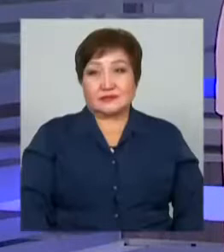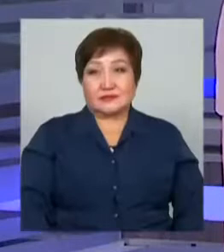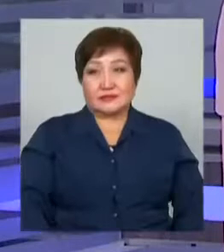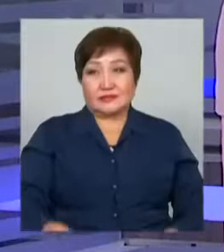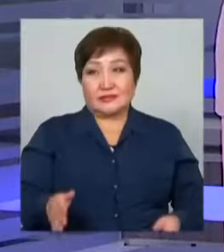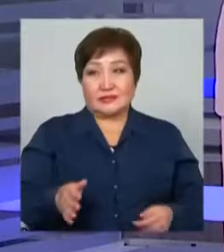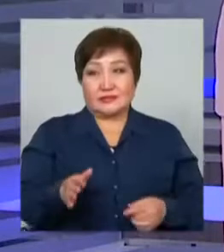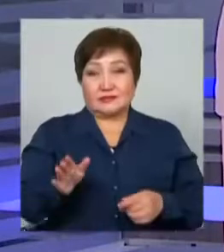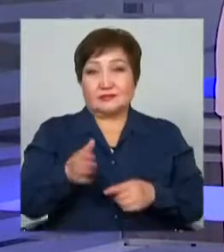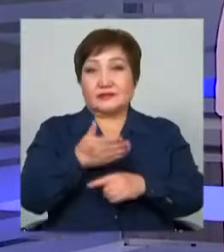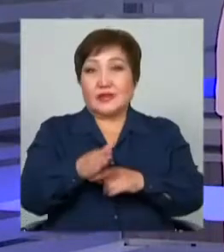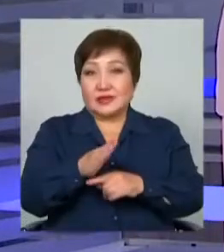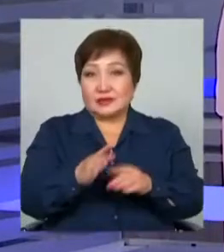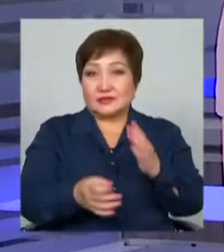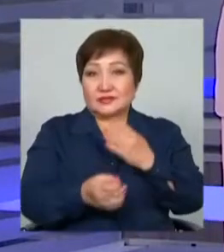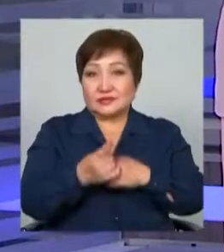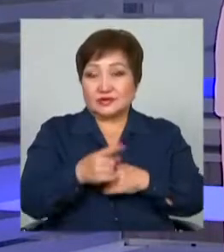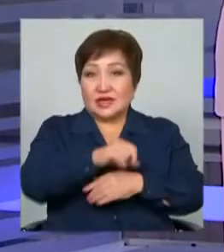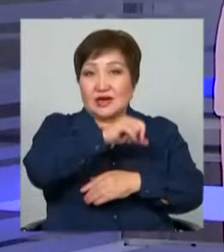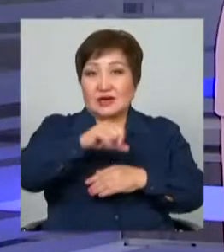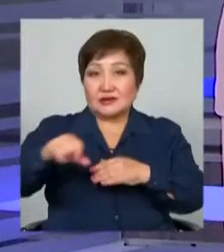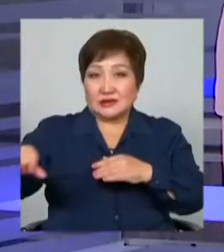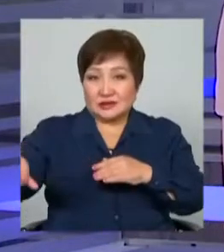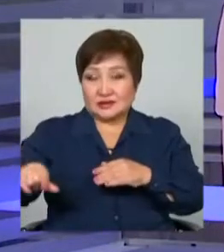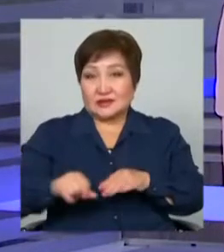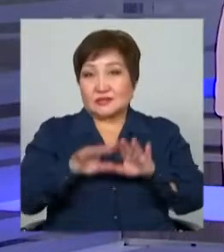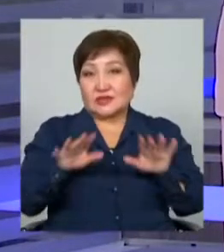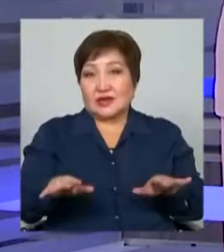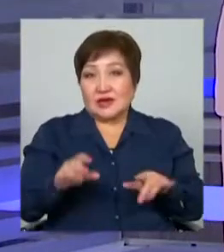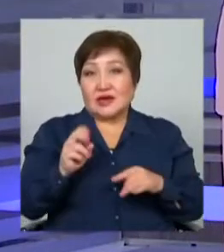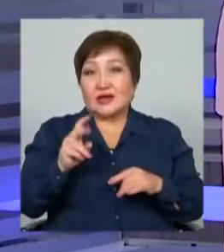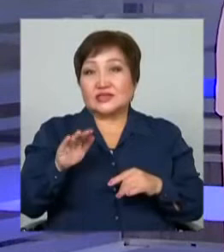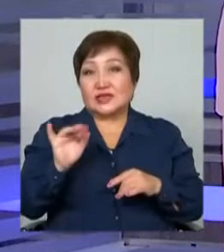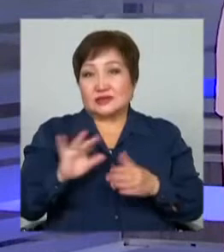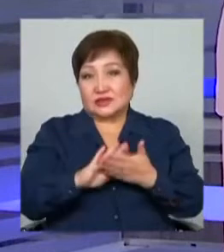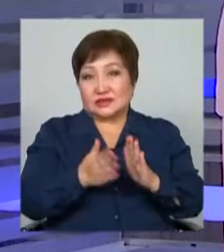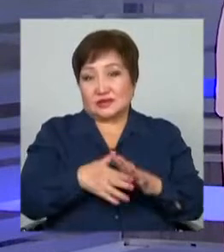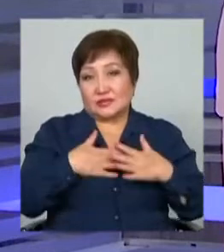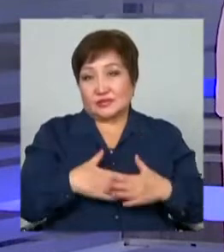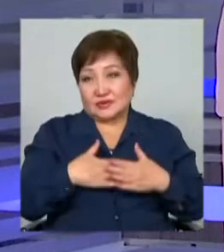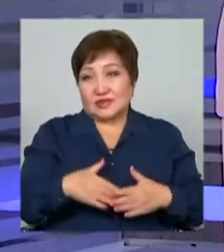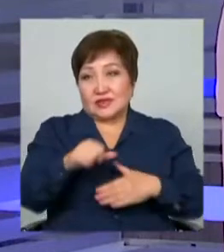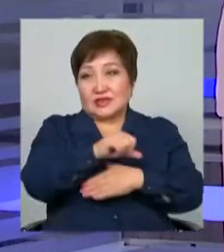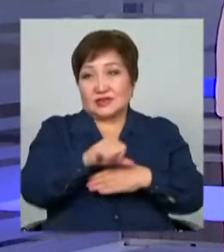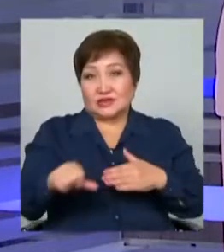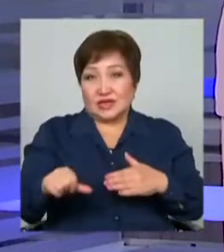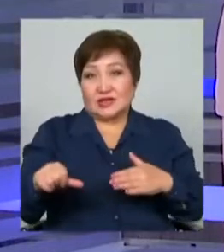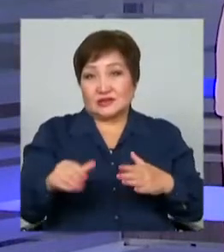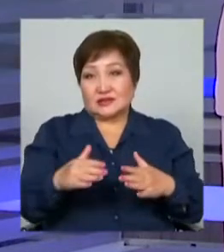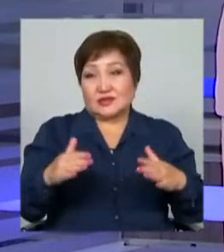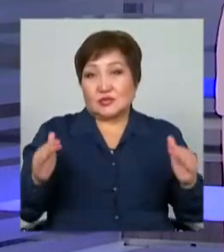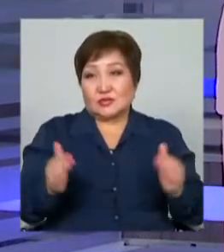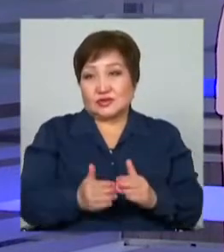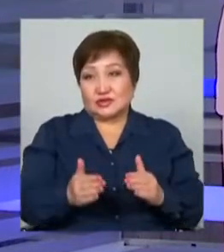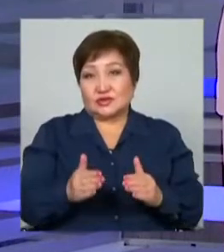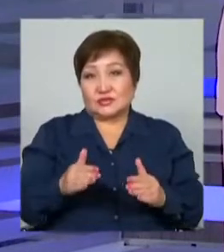Балығы тайдай тулап, арнасынан тасып жататын ақ жайықтың жағдайы қазір мәз емес. Жағасы тартылып, қайықсыз ақ өзенді жаяу кешіп өтуге